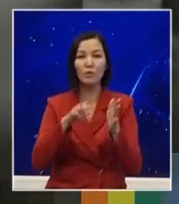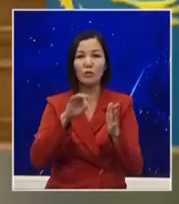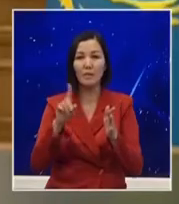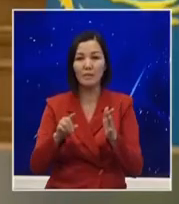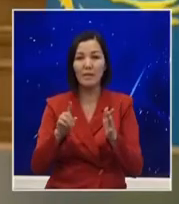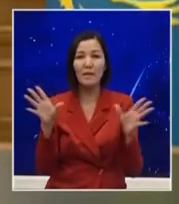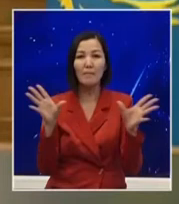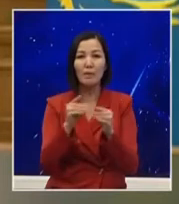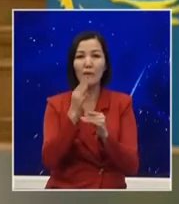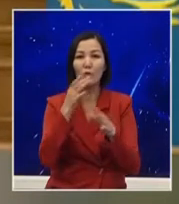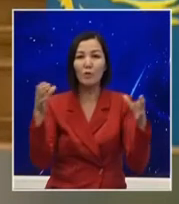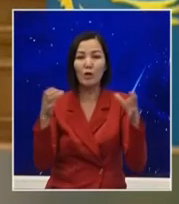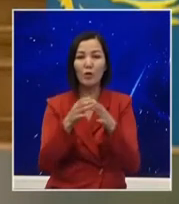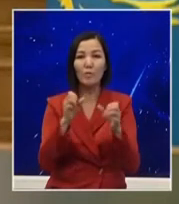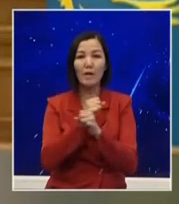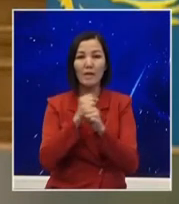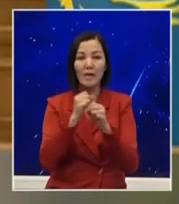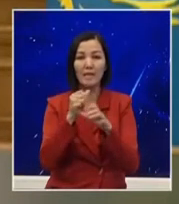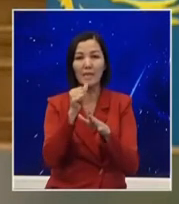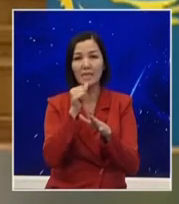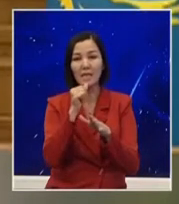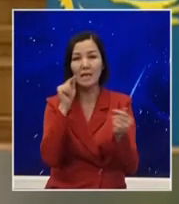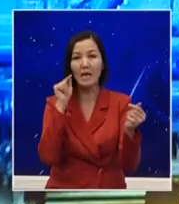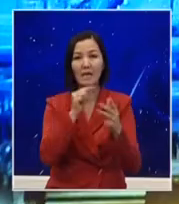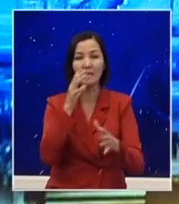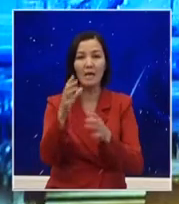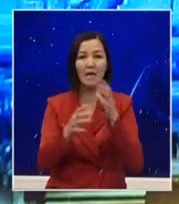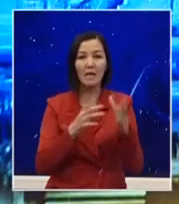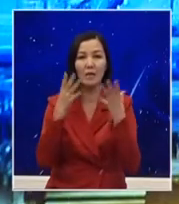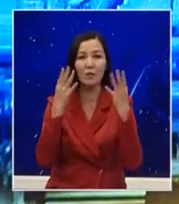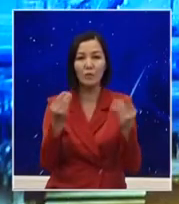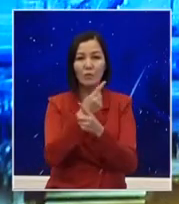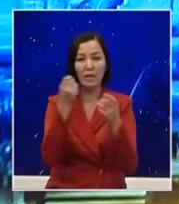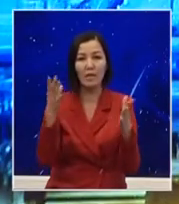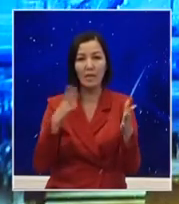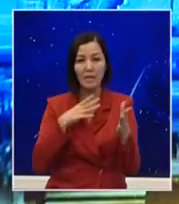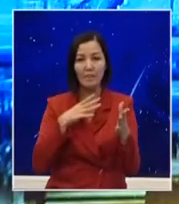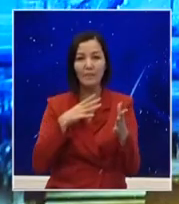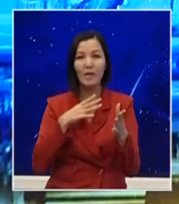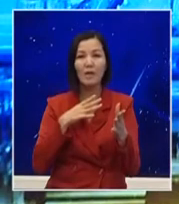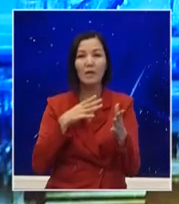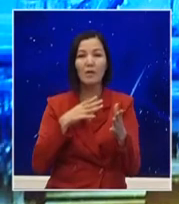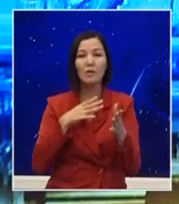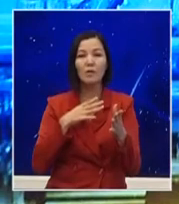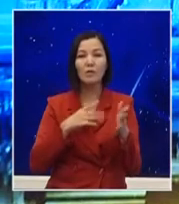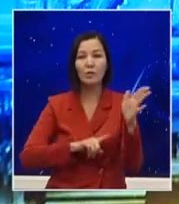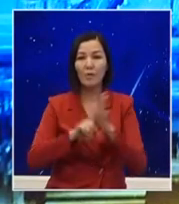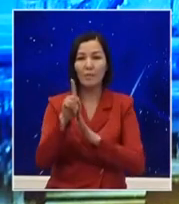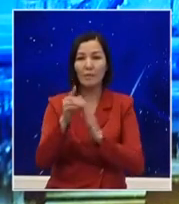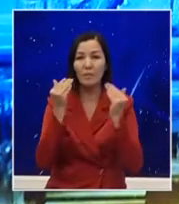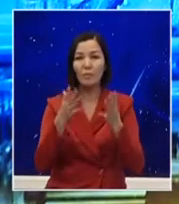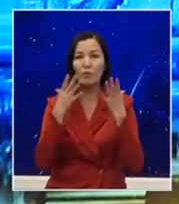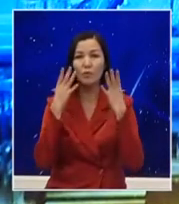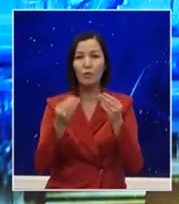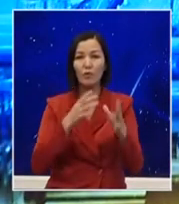29 тамызда Біріккен Ұлттар ұйымы ядролық сынақтарға қарсы халықаралық күн деп жариялағанын еске салады. Содан бері осы